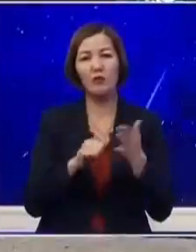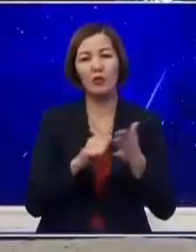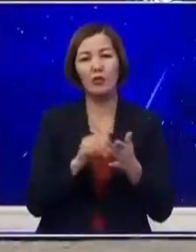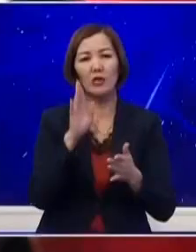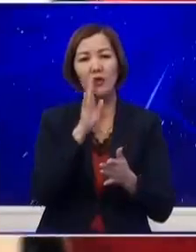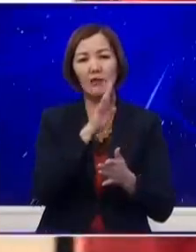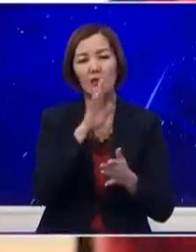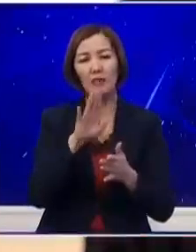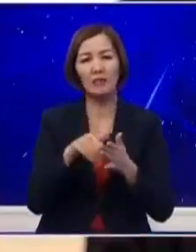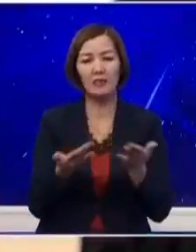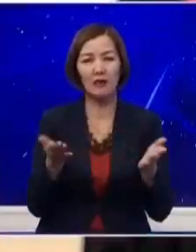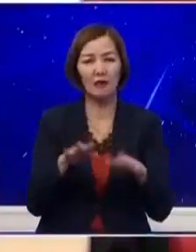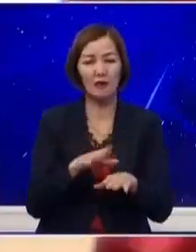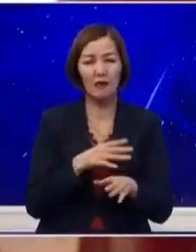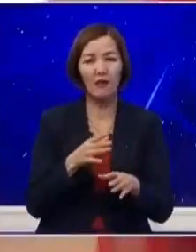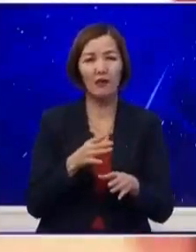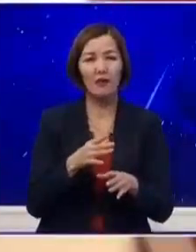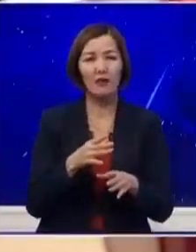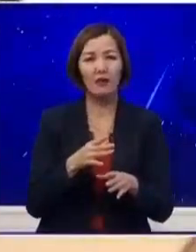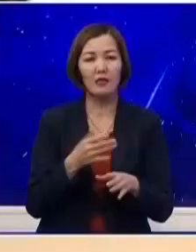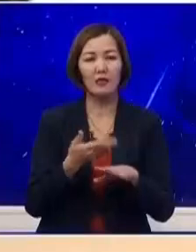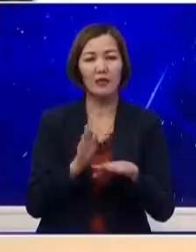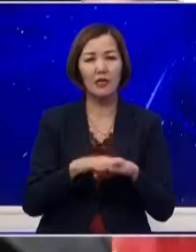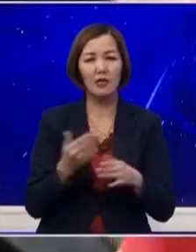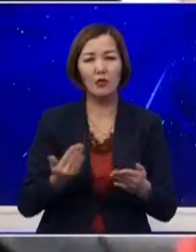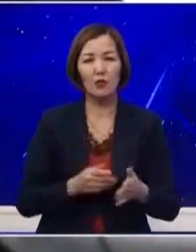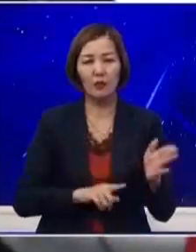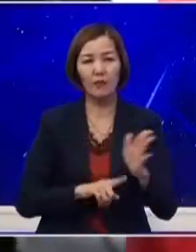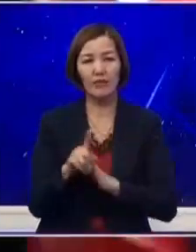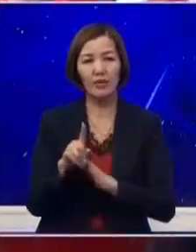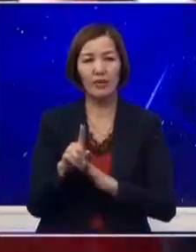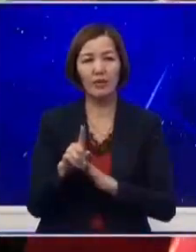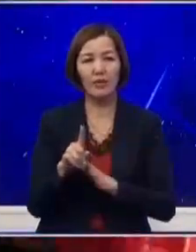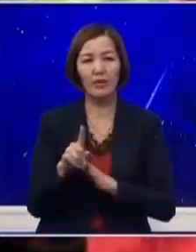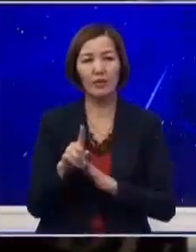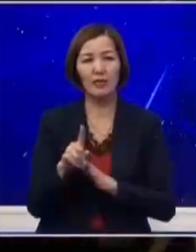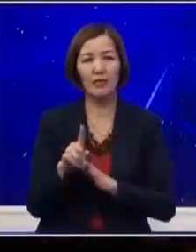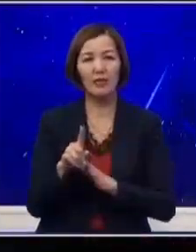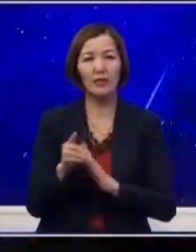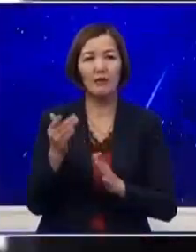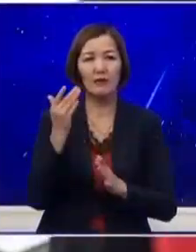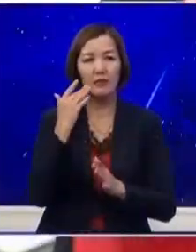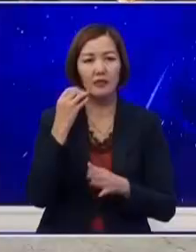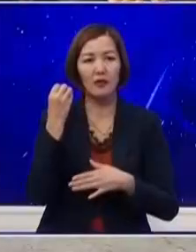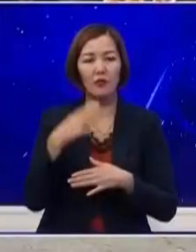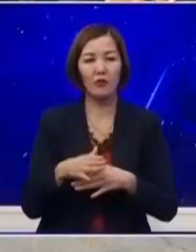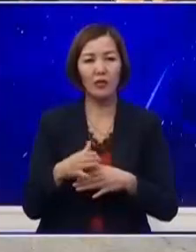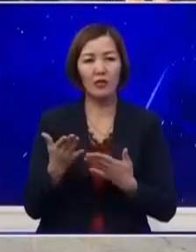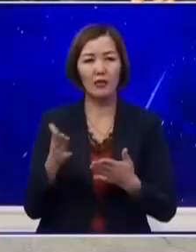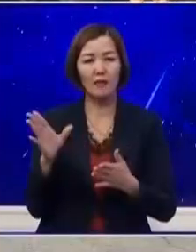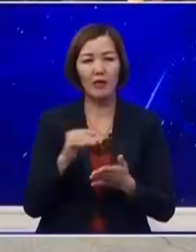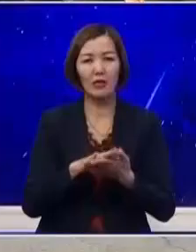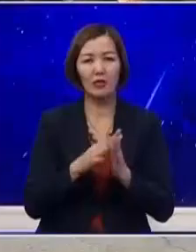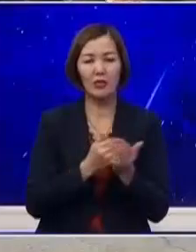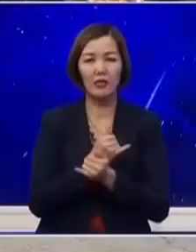ата-анасының қамқорлығынсыз қалса, енді бірі қиын өмірді бастан кешкен. Ал олардың қатарластарынан қалып қалмау үшін орталық мамандары барлық